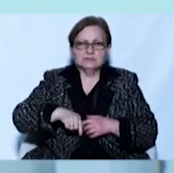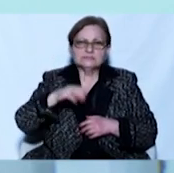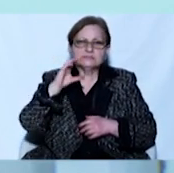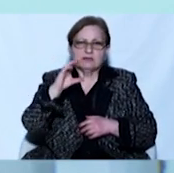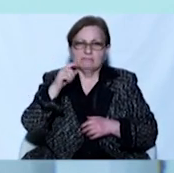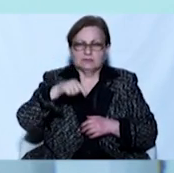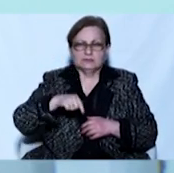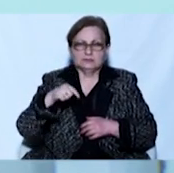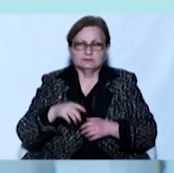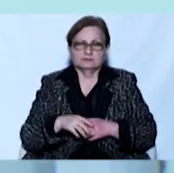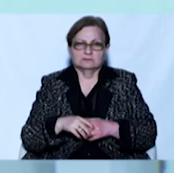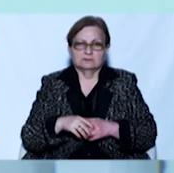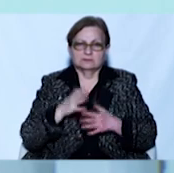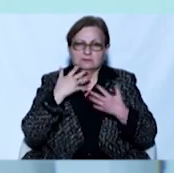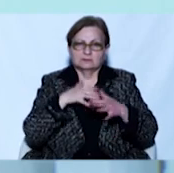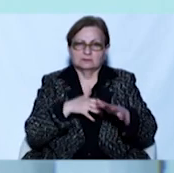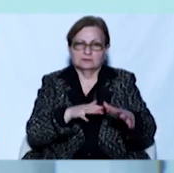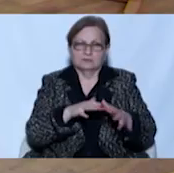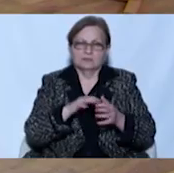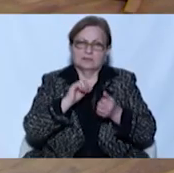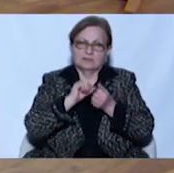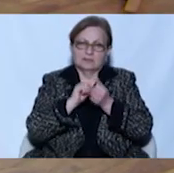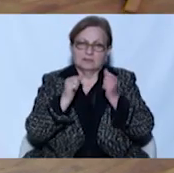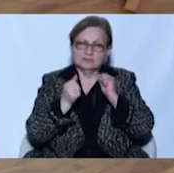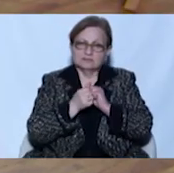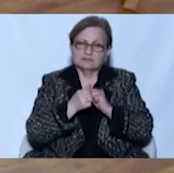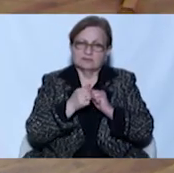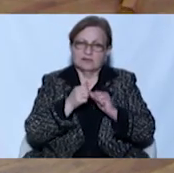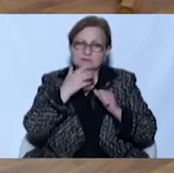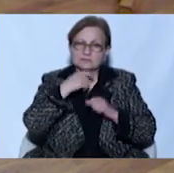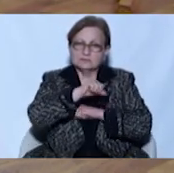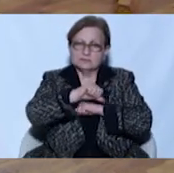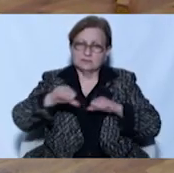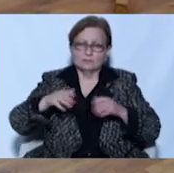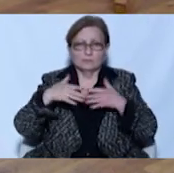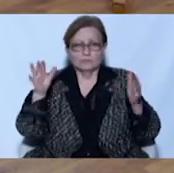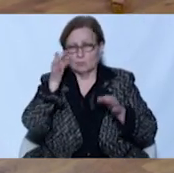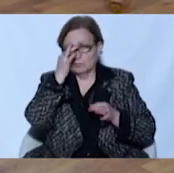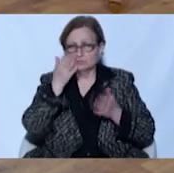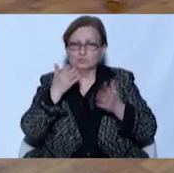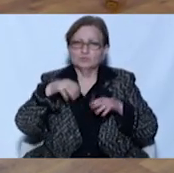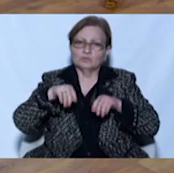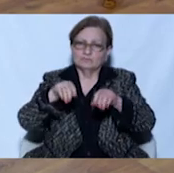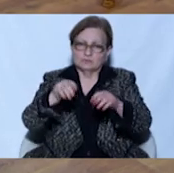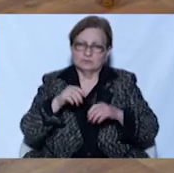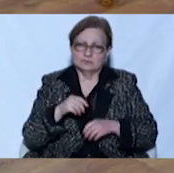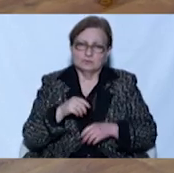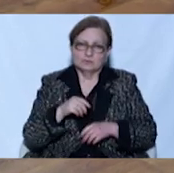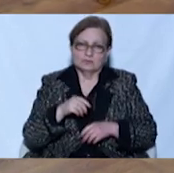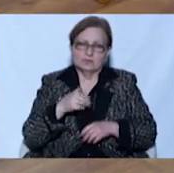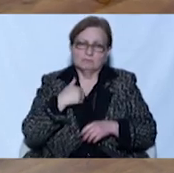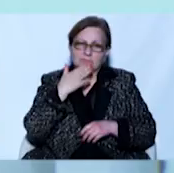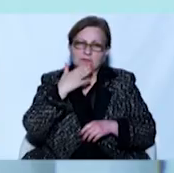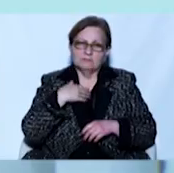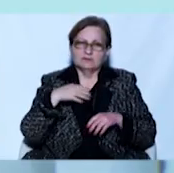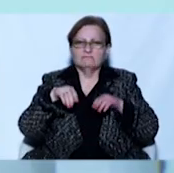სამხრეთით? ზღვაზე ქვიანი სანაპირო უფრო მოგწონთ თუ ქვიშიანი? მე ძალიან მიყვარს